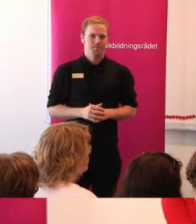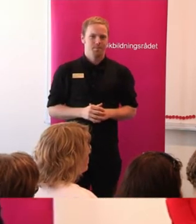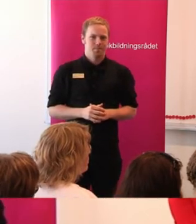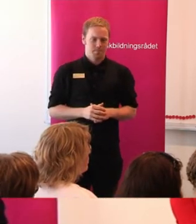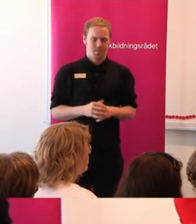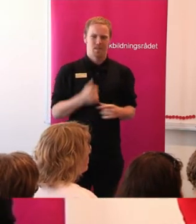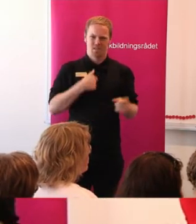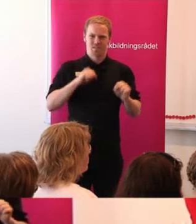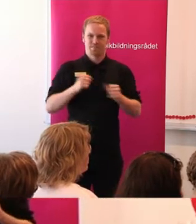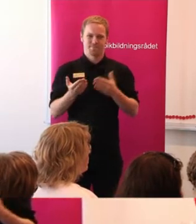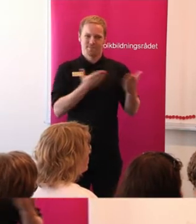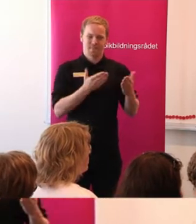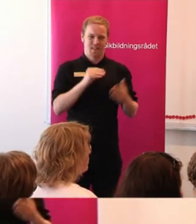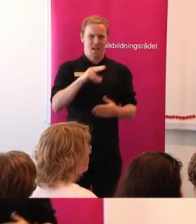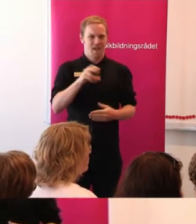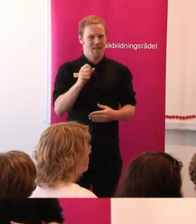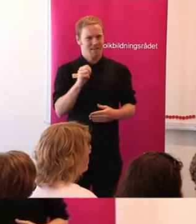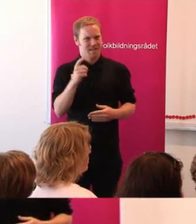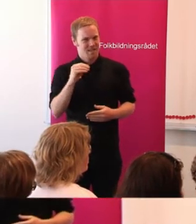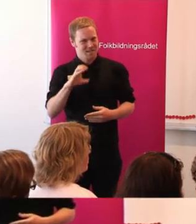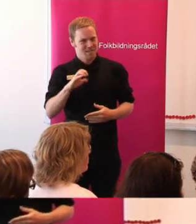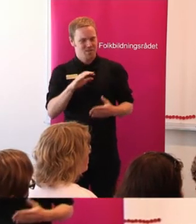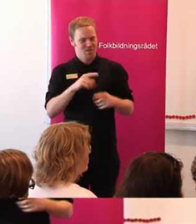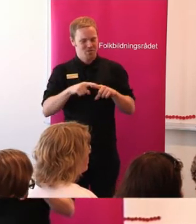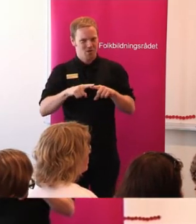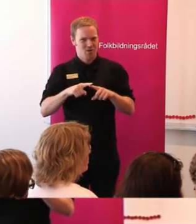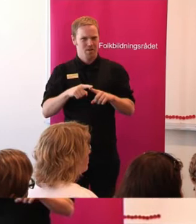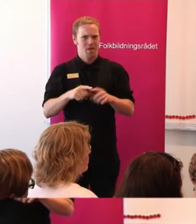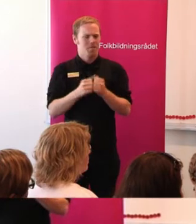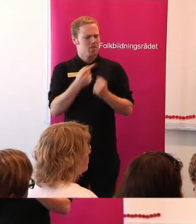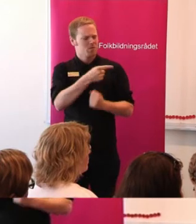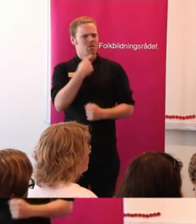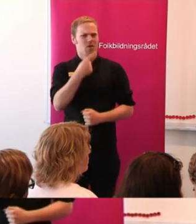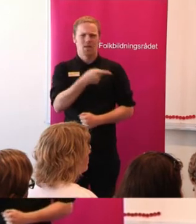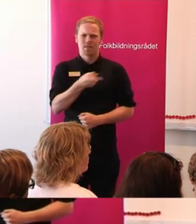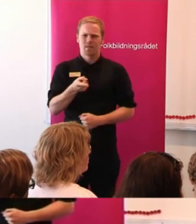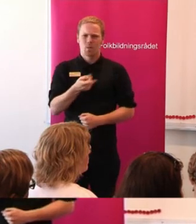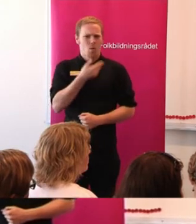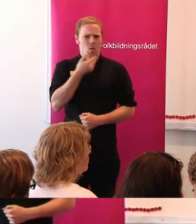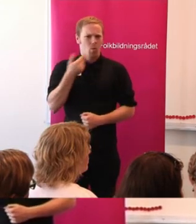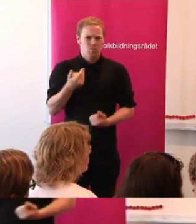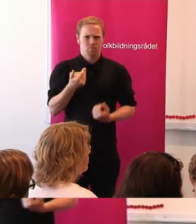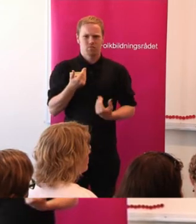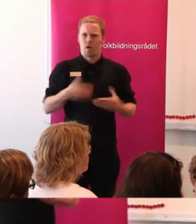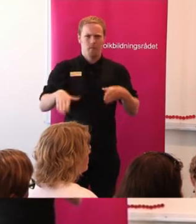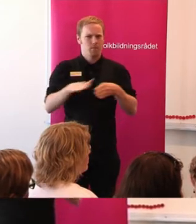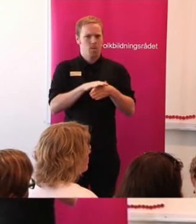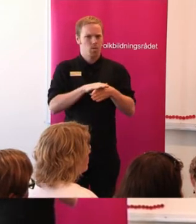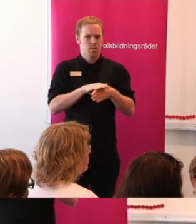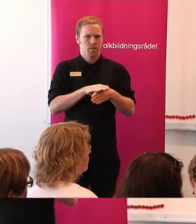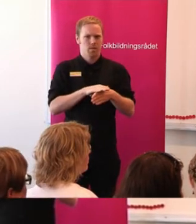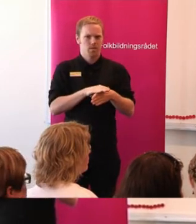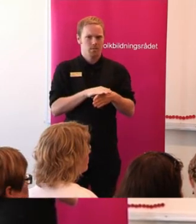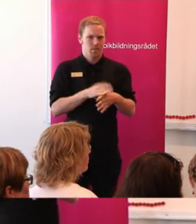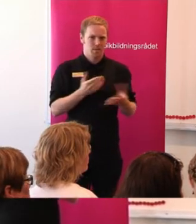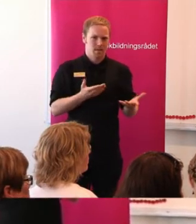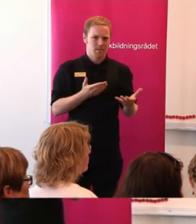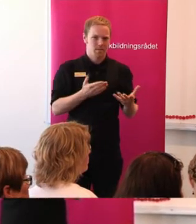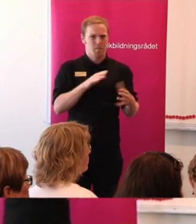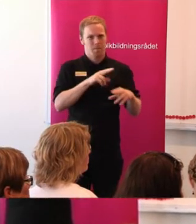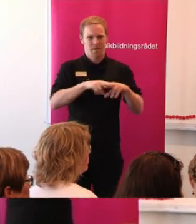strax, Annelies. Men ni har inte fyllt alla platser och nu ser, nu ser det bättre ut. Vad är det ni har lärt er? Vad är det ni har gjort? Vad är det som har